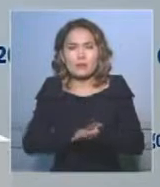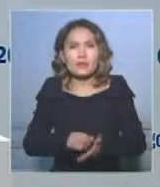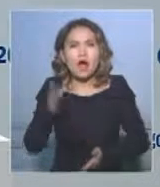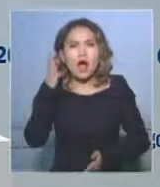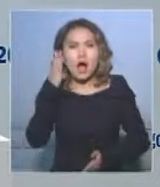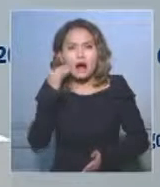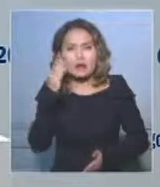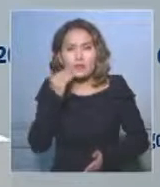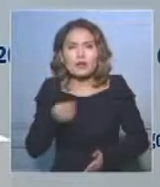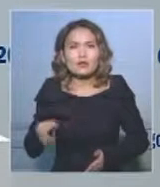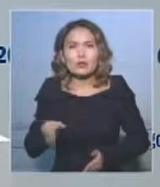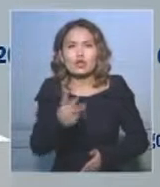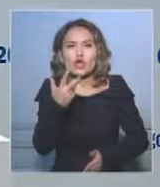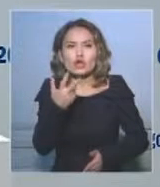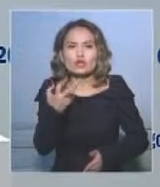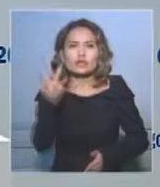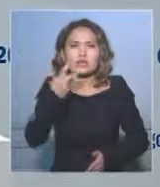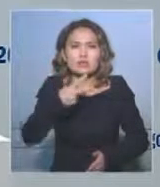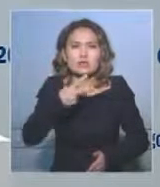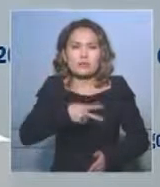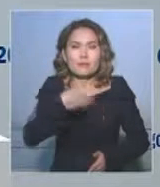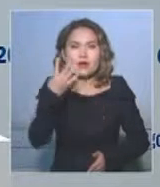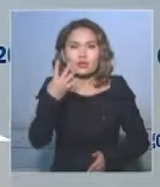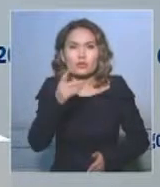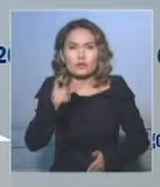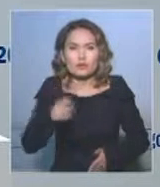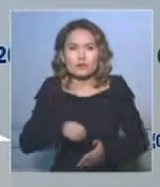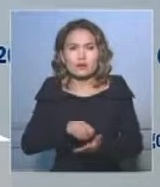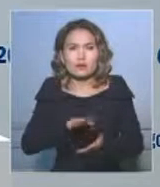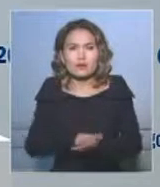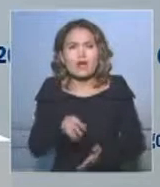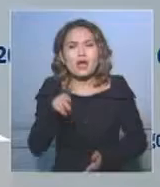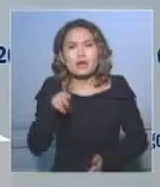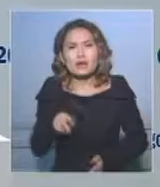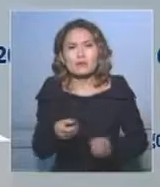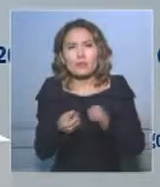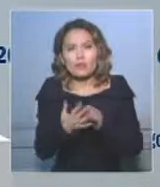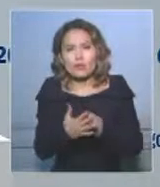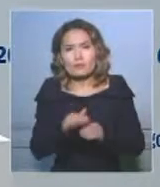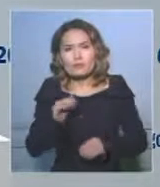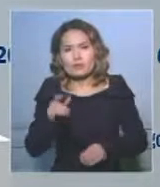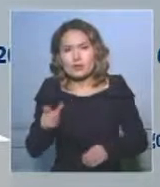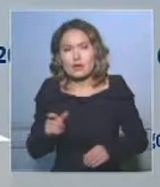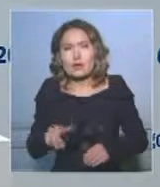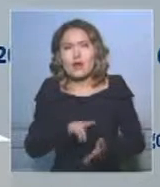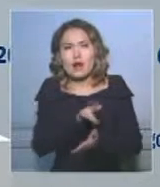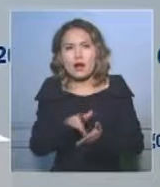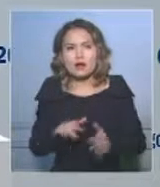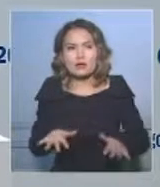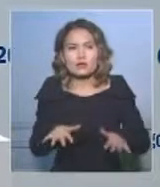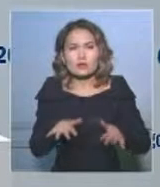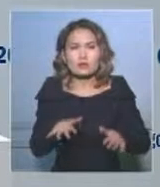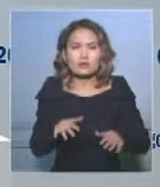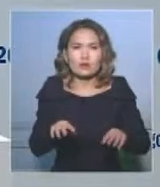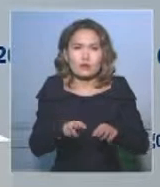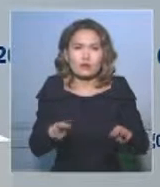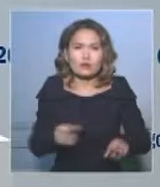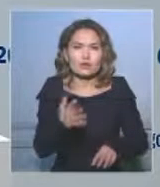қалалық мәслихаттарына 324 үміткер, аудандық мәслихаттарға 2015 үміткер, қалалық мәслихаттарға 526